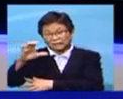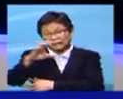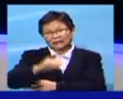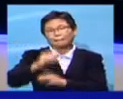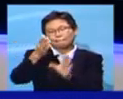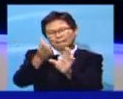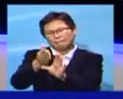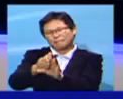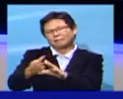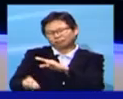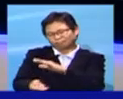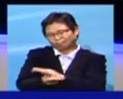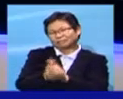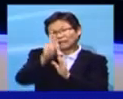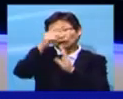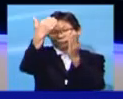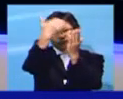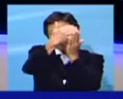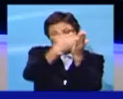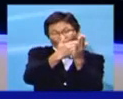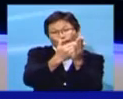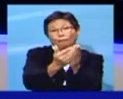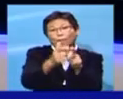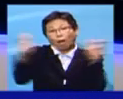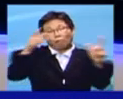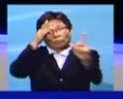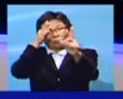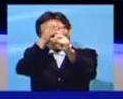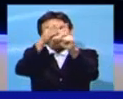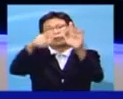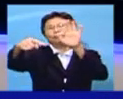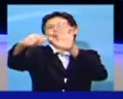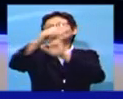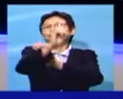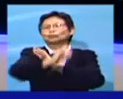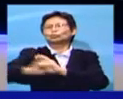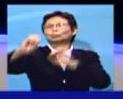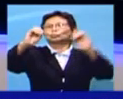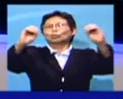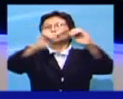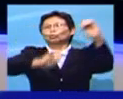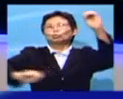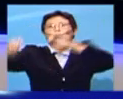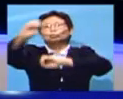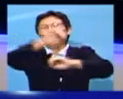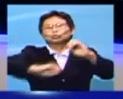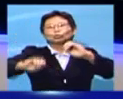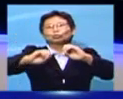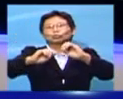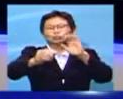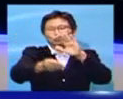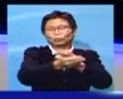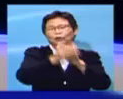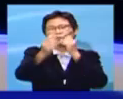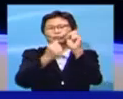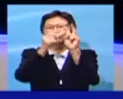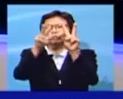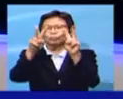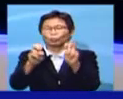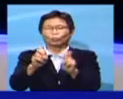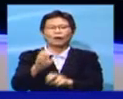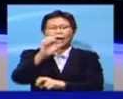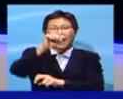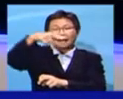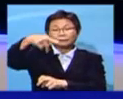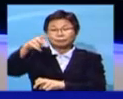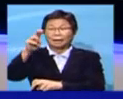perbankan satu langkah besar ke arah matlamat sifar rasuah menjelang 200 sejak ogos tahun lalu suranaya pencegahan rasuah